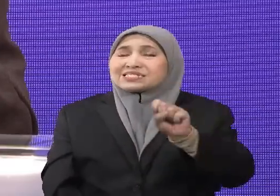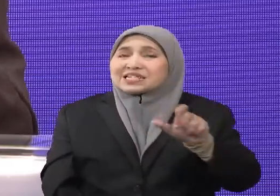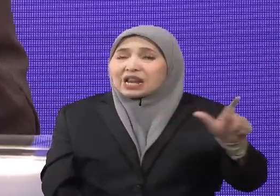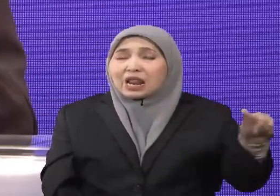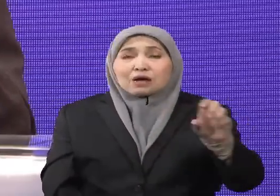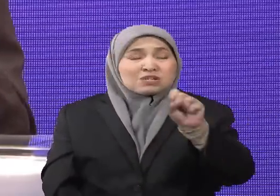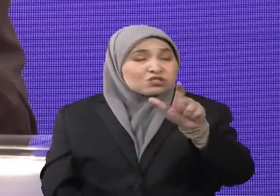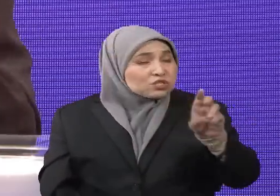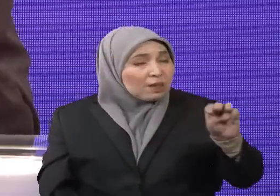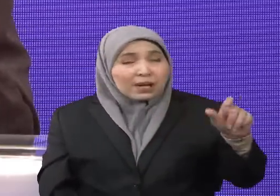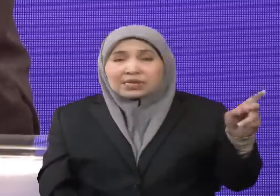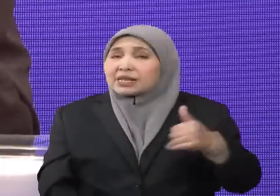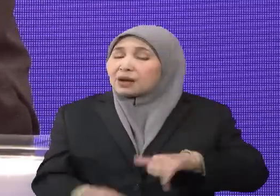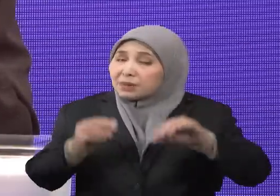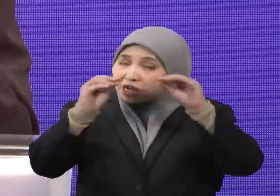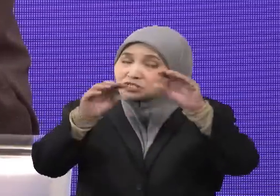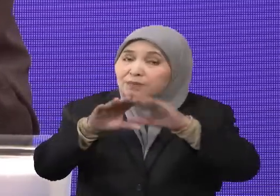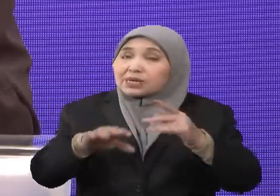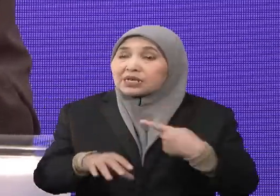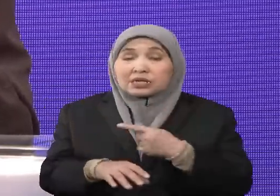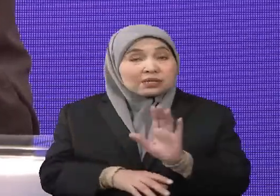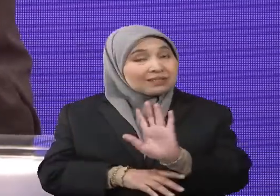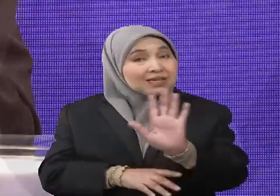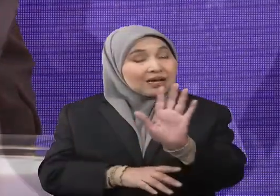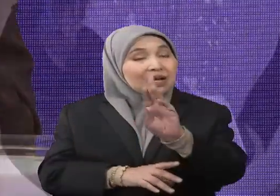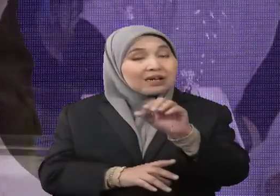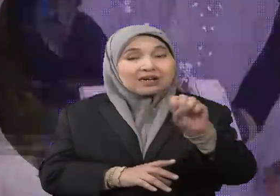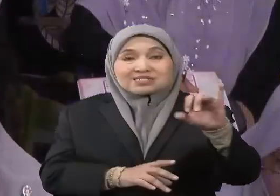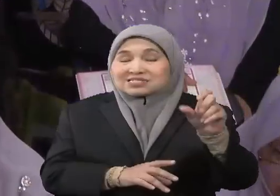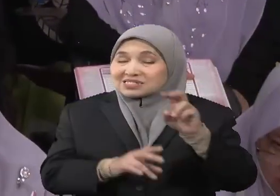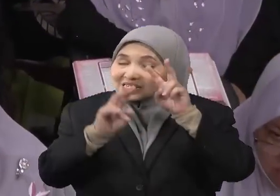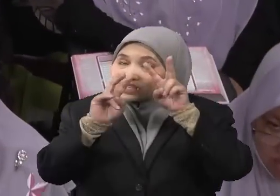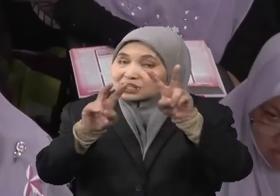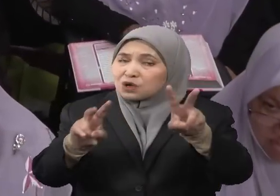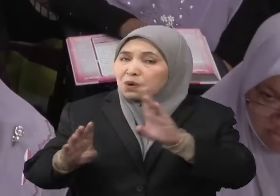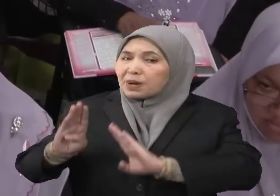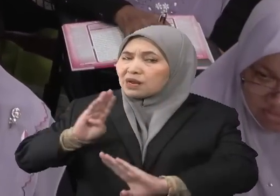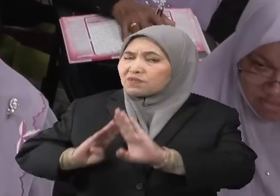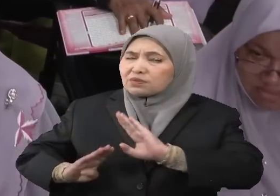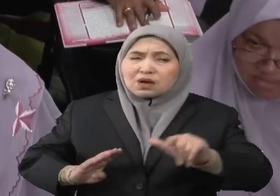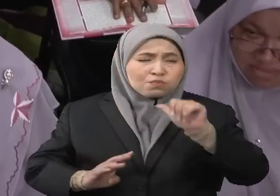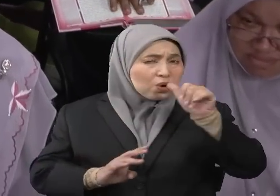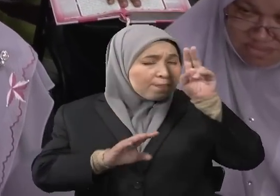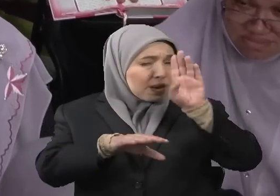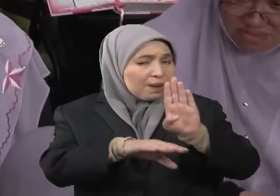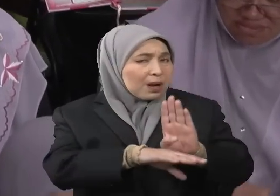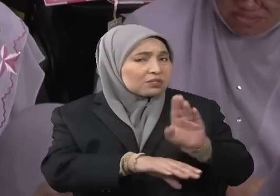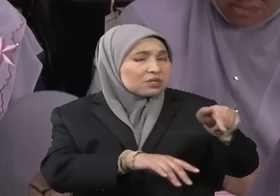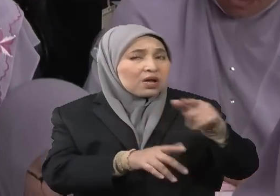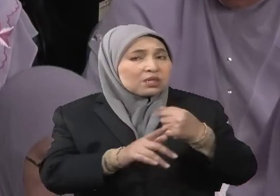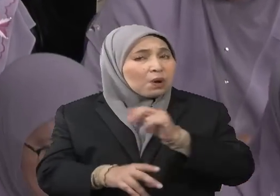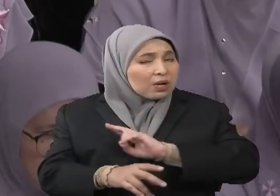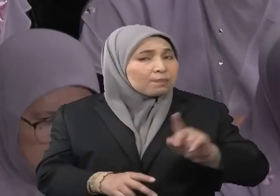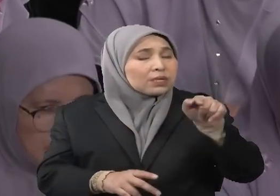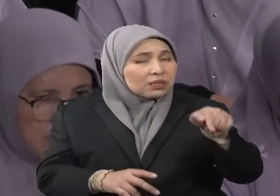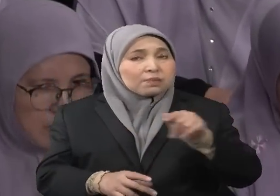dan sebagainya jadi pengajaran bagi kita jangan resist kita tengok kepada tingkah laku dia bukan kepada bangsa dia tapi agama